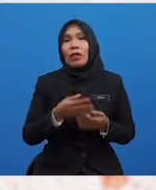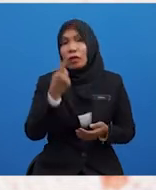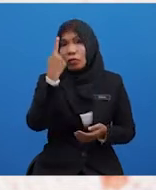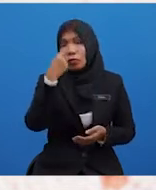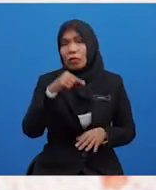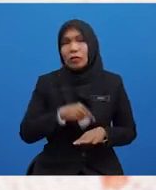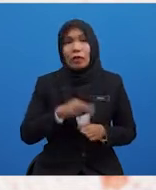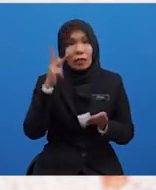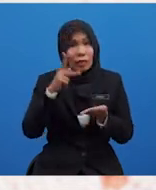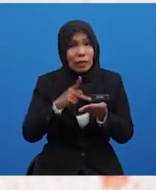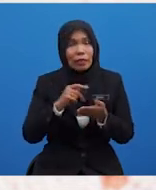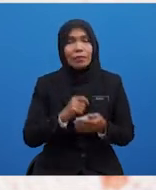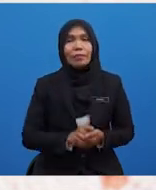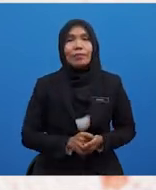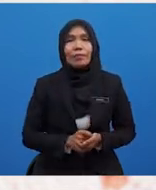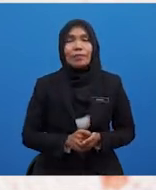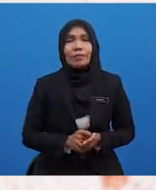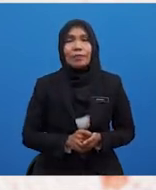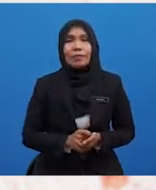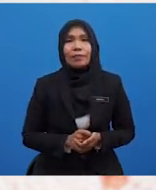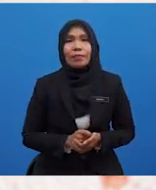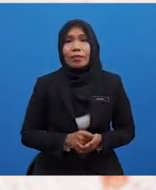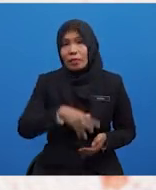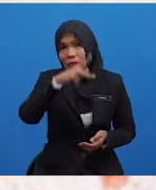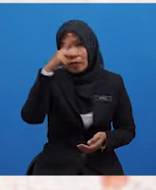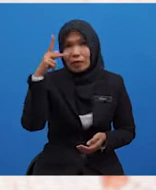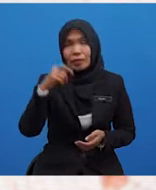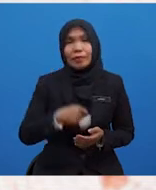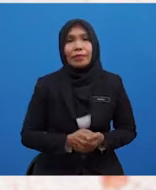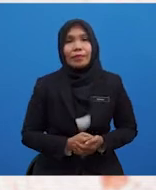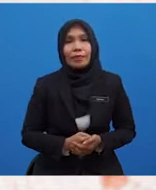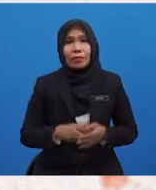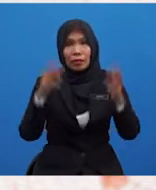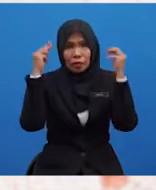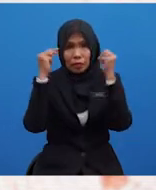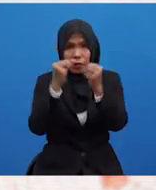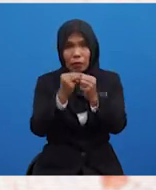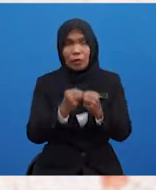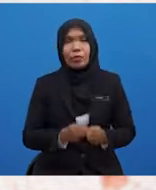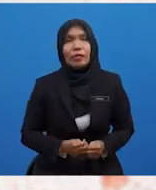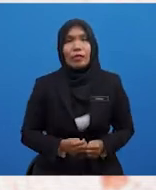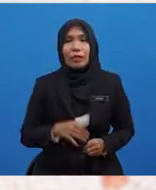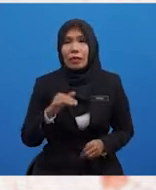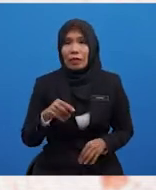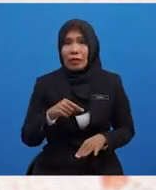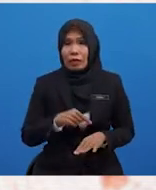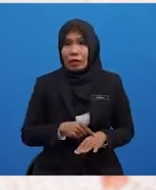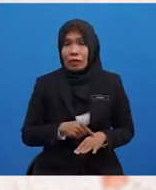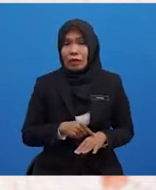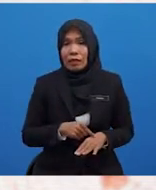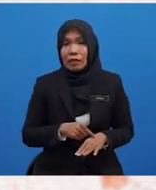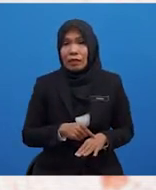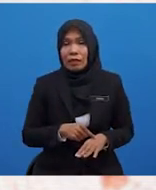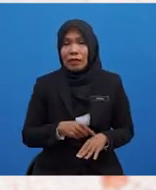dan dihuraikan. Hal ini kerana maklumat lanjut yang perlu dihuraikan